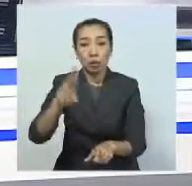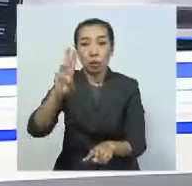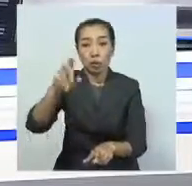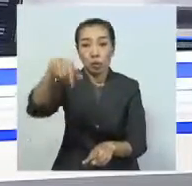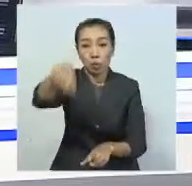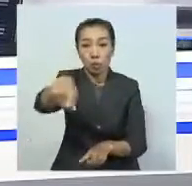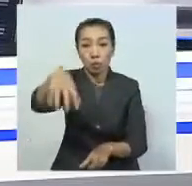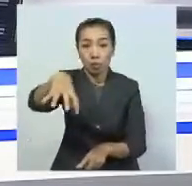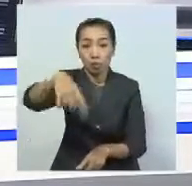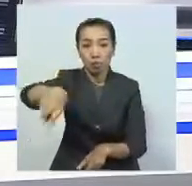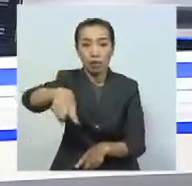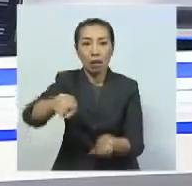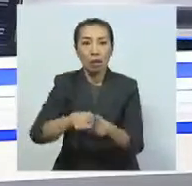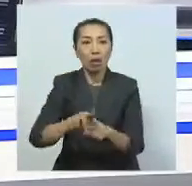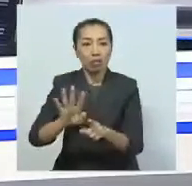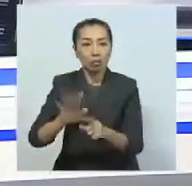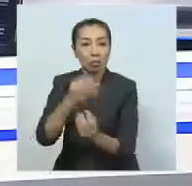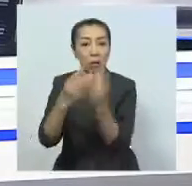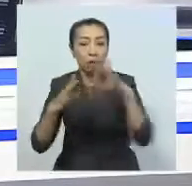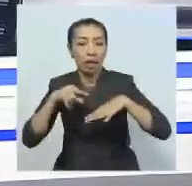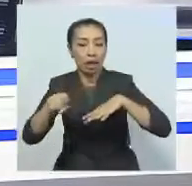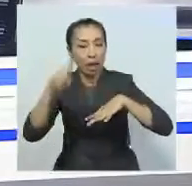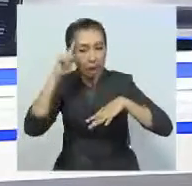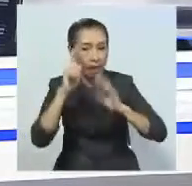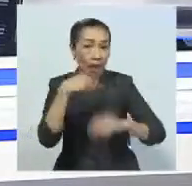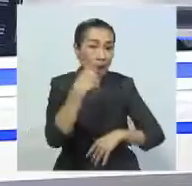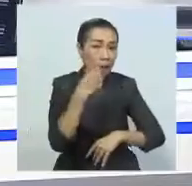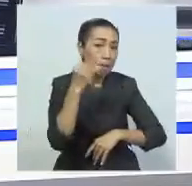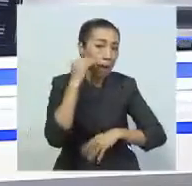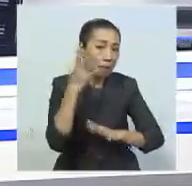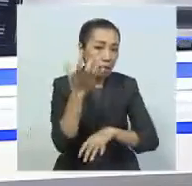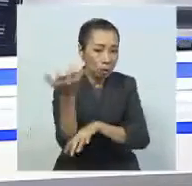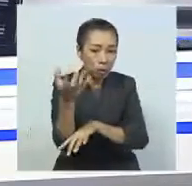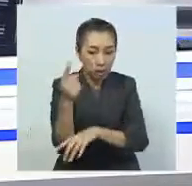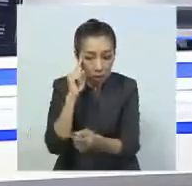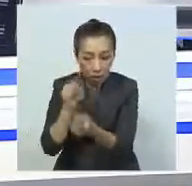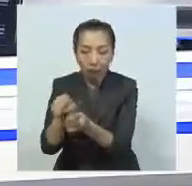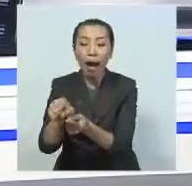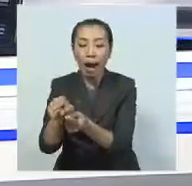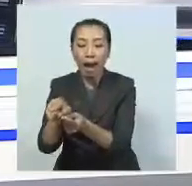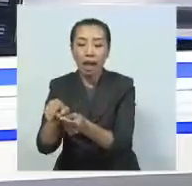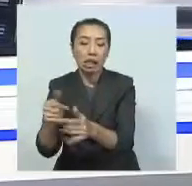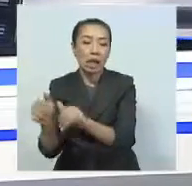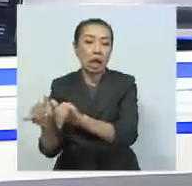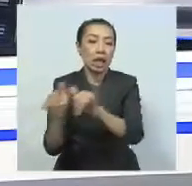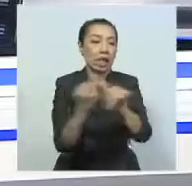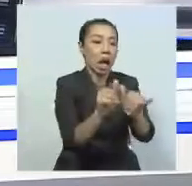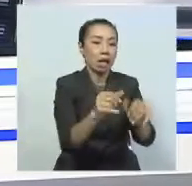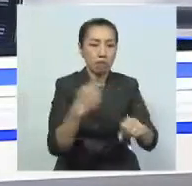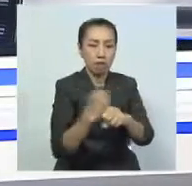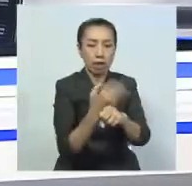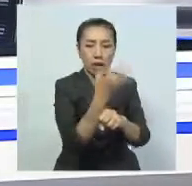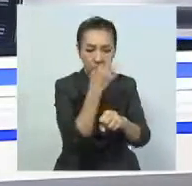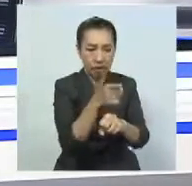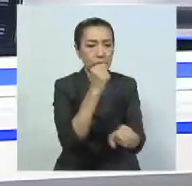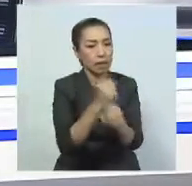อดกลางกรุงเทพมหานครแก้ปัญหาให้คนเร่ร่อนไร้ที่พึ่งนะคะแล้วก็ส่งกลับที่พักในขณะเดียวกันก็ฝึกอาชีพด้